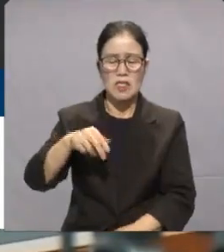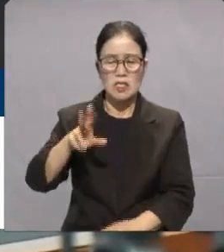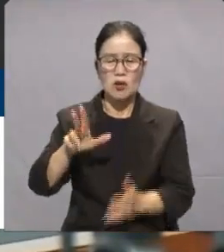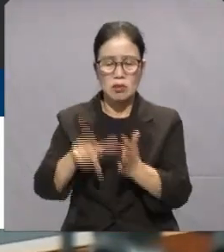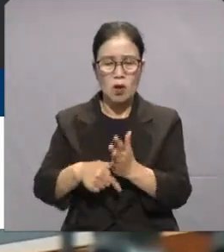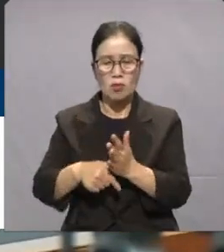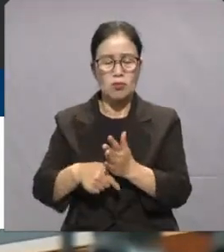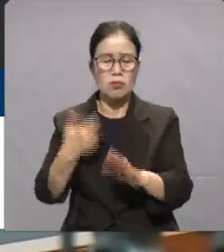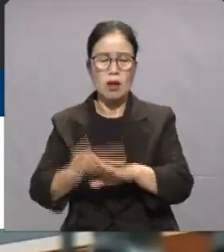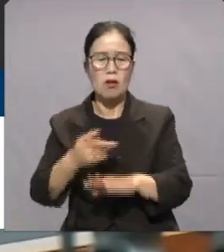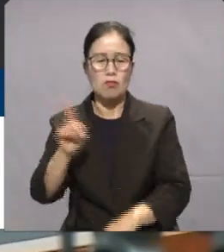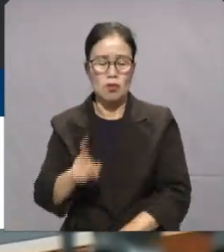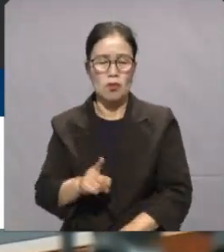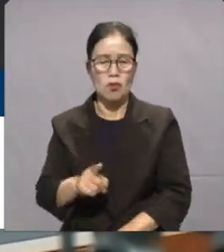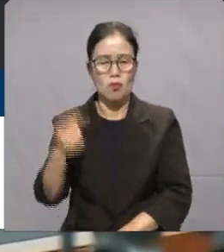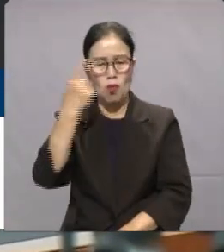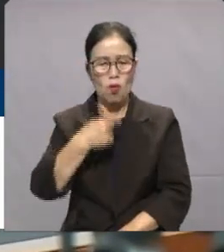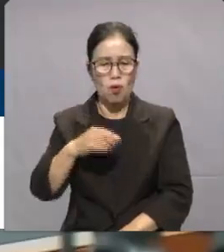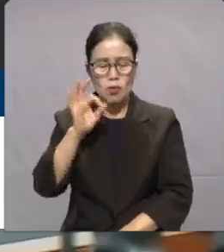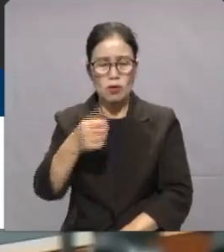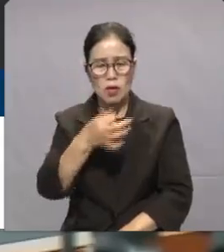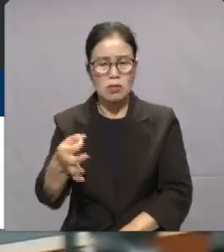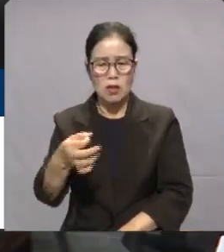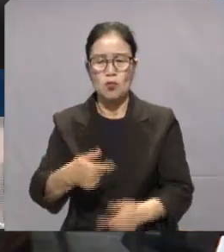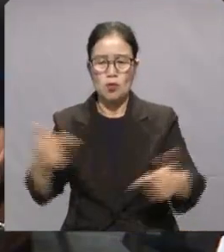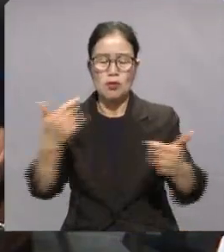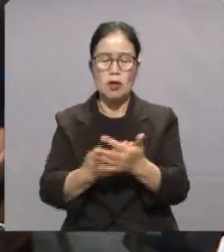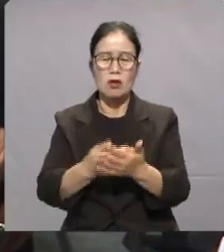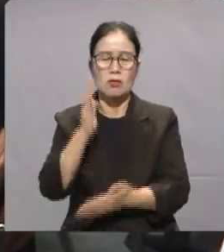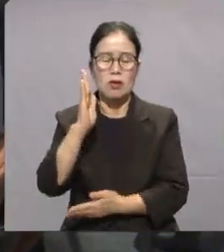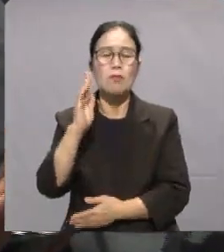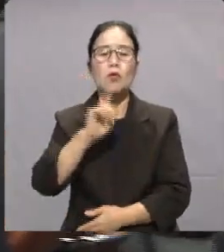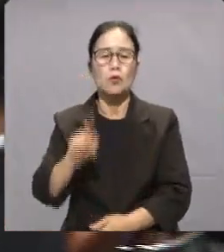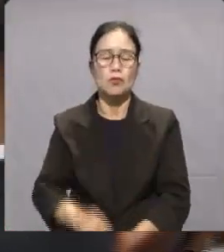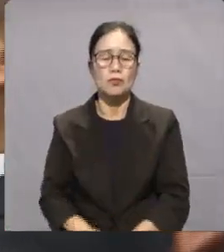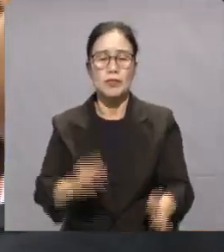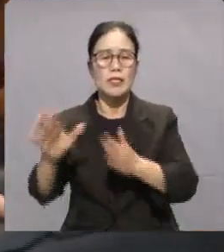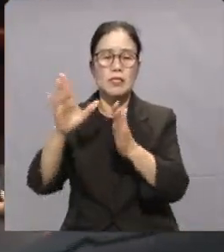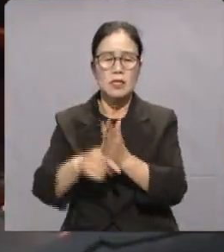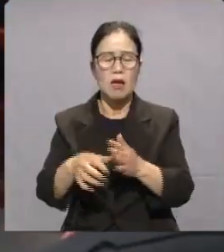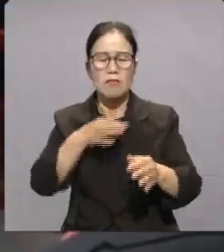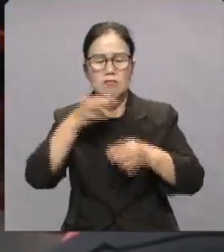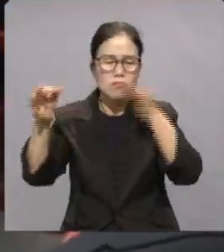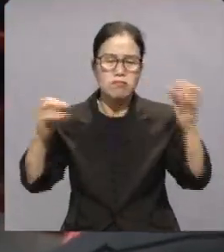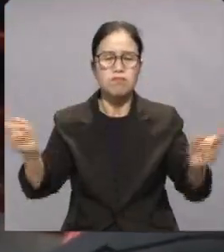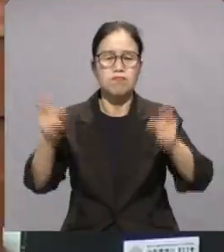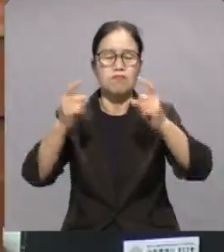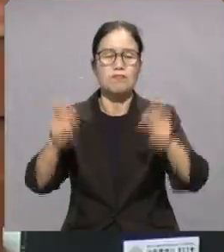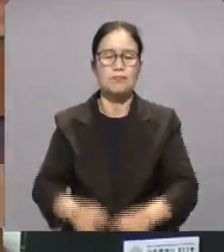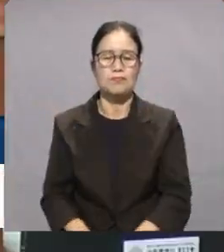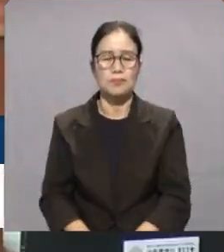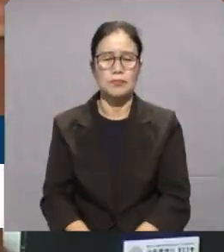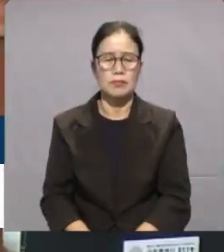무슨 낯짝이 있어서 여기 와서 예산을 더 올려야 된다는 얘기를. 이 과정에서 고성이 오갔습니다.